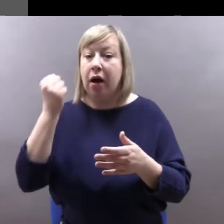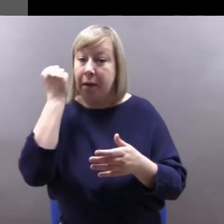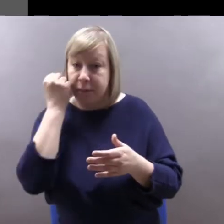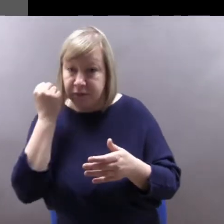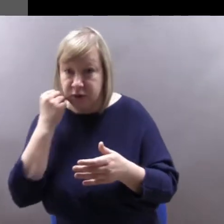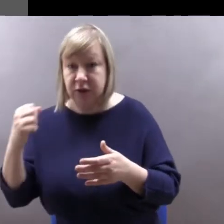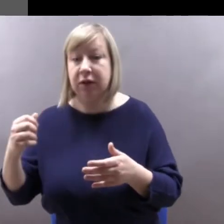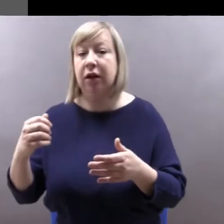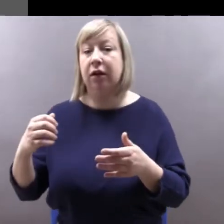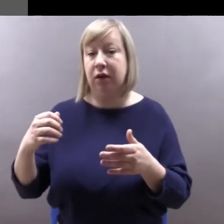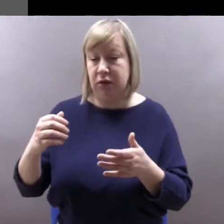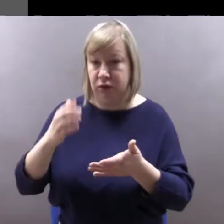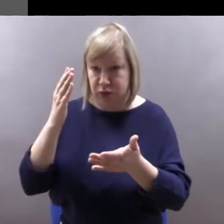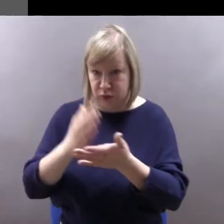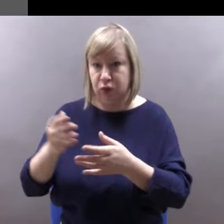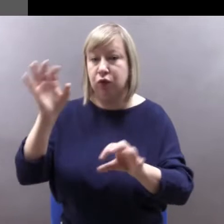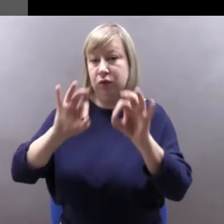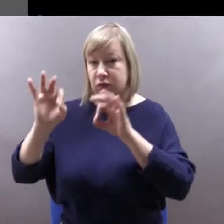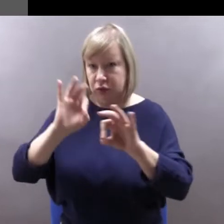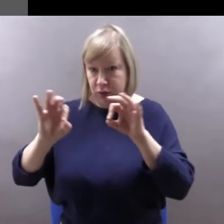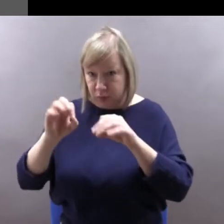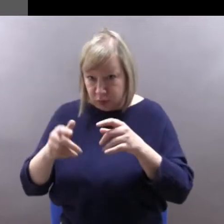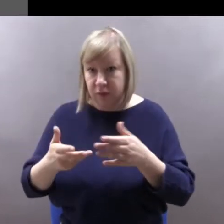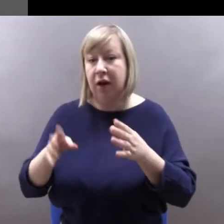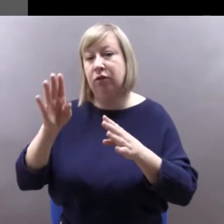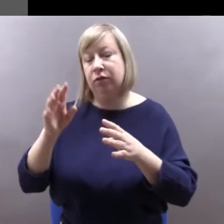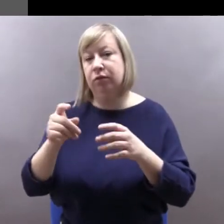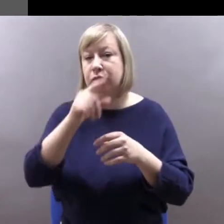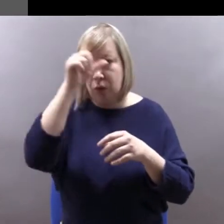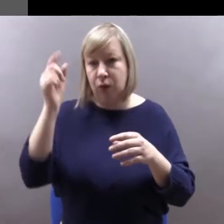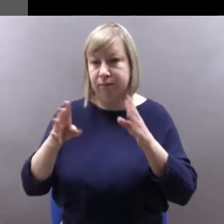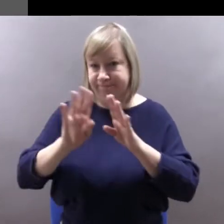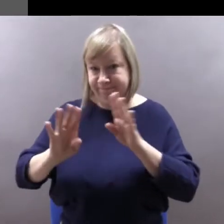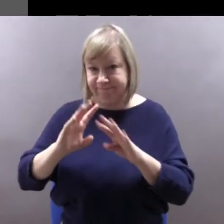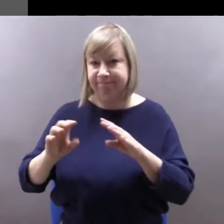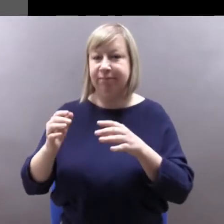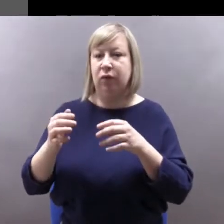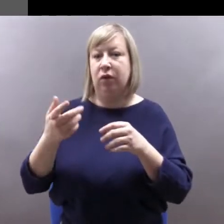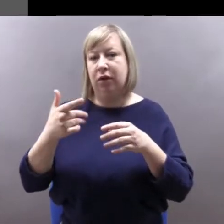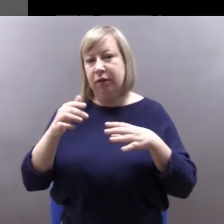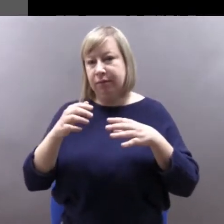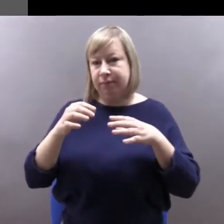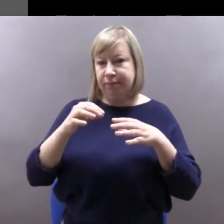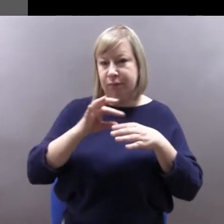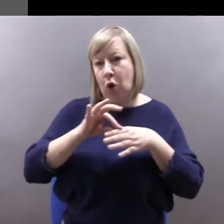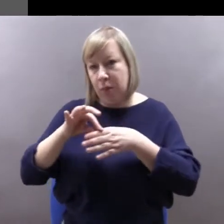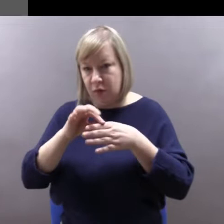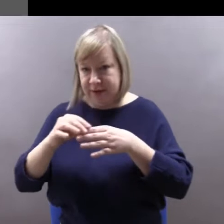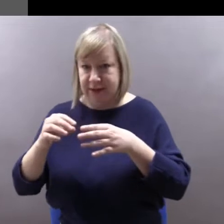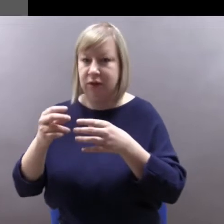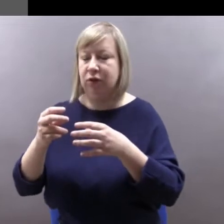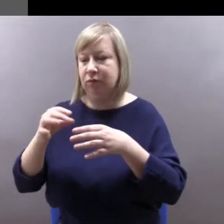wszystkimi informacjami, które są dzisiaj, to zaczął się kolejny gigantyczny projekt, tak